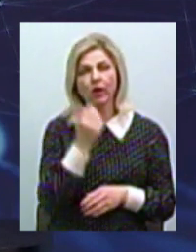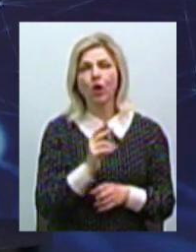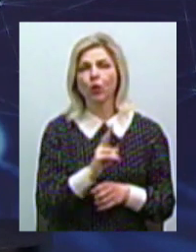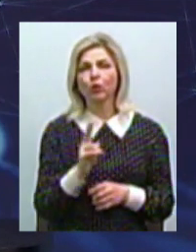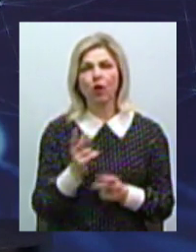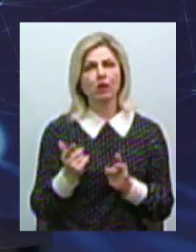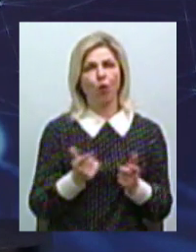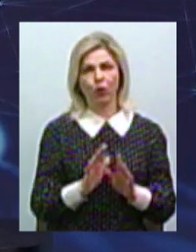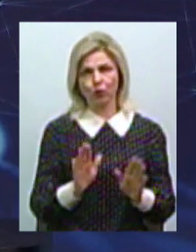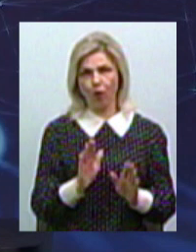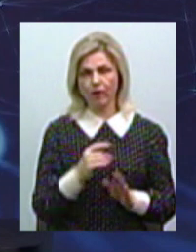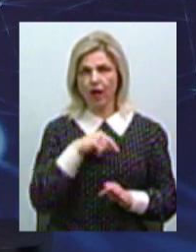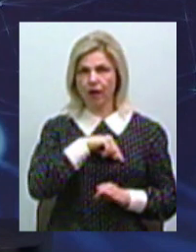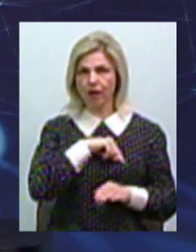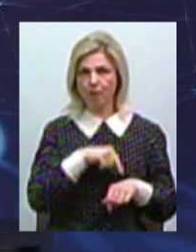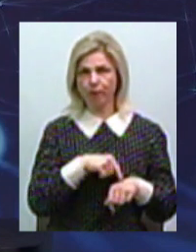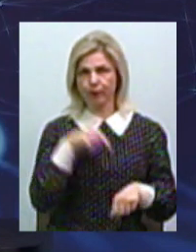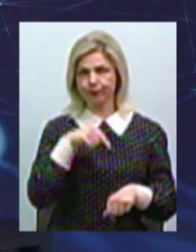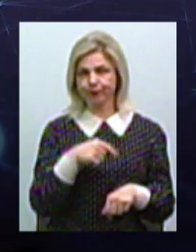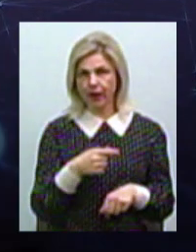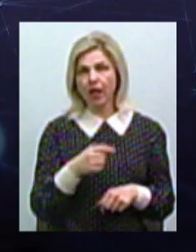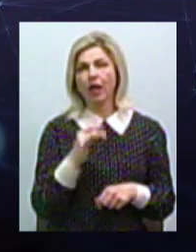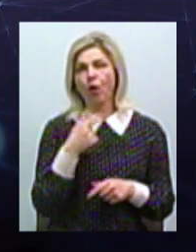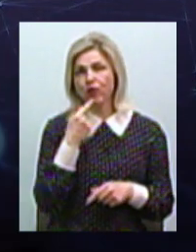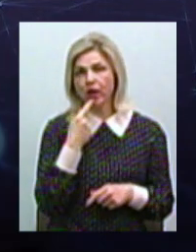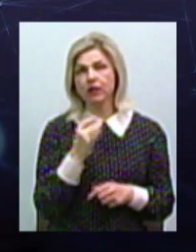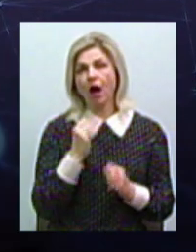емоційно про це говорити, але з кожним роком